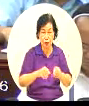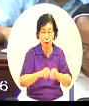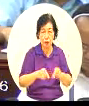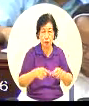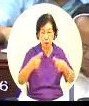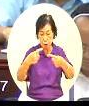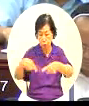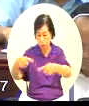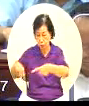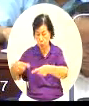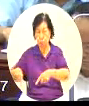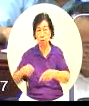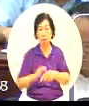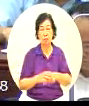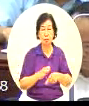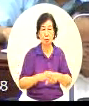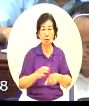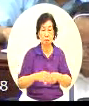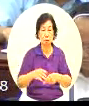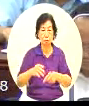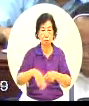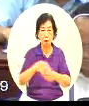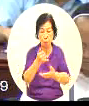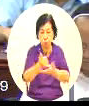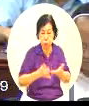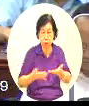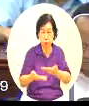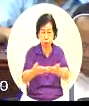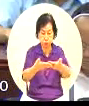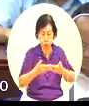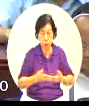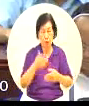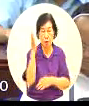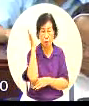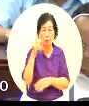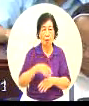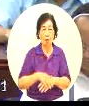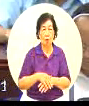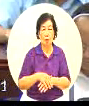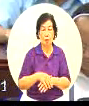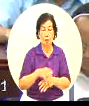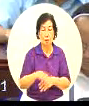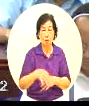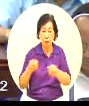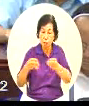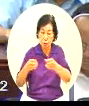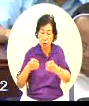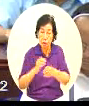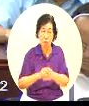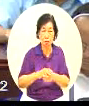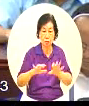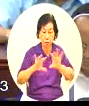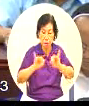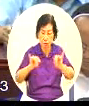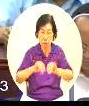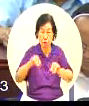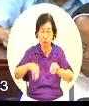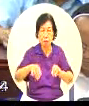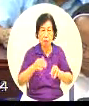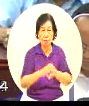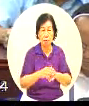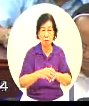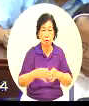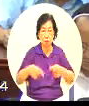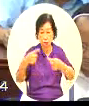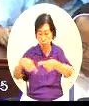新余直接的退登来旗政府，伊讲就这个断层的部分，叫阮得爱做基地